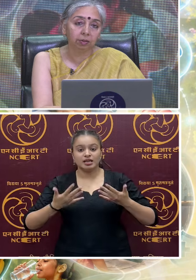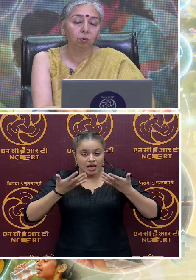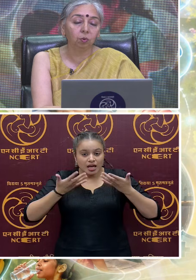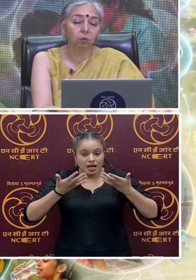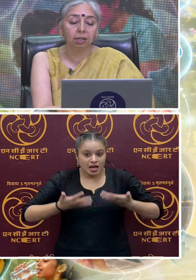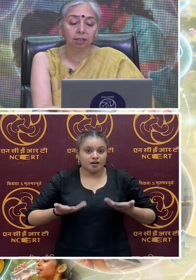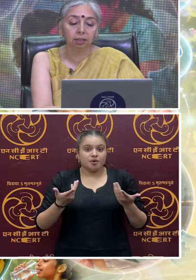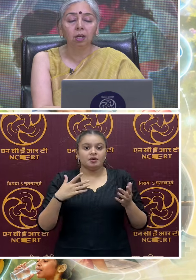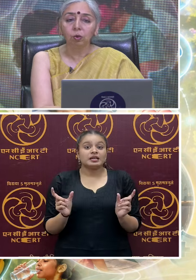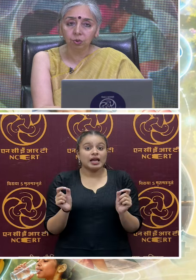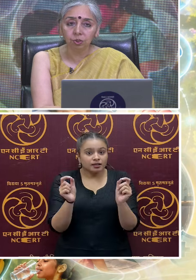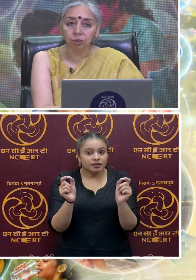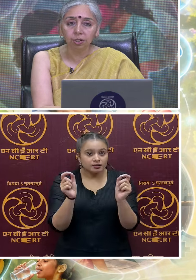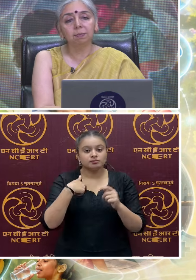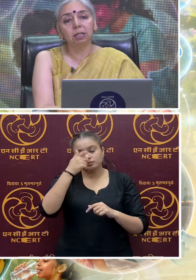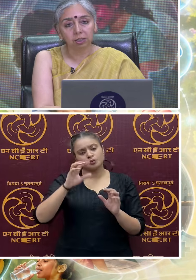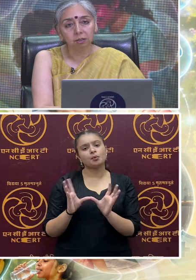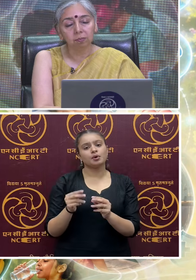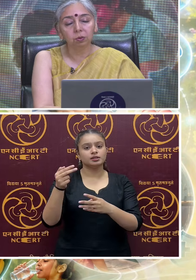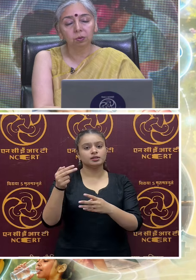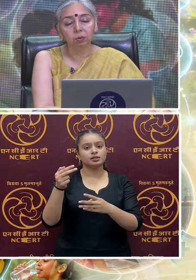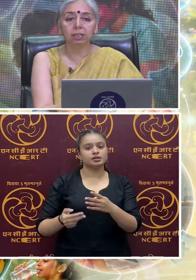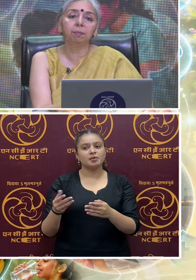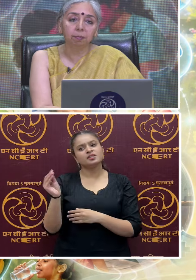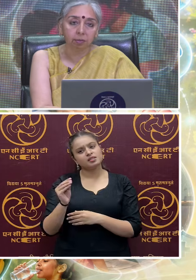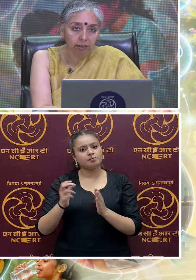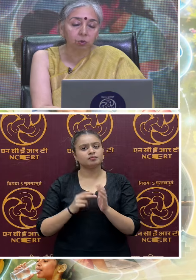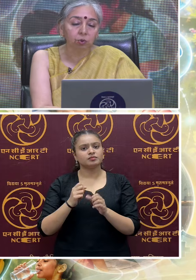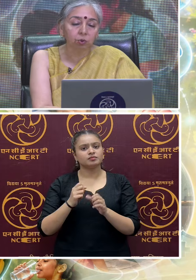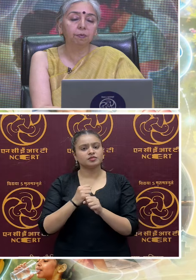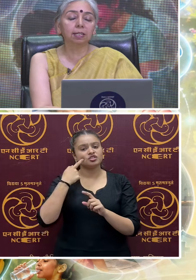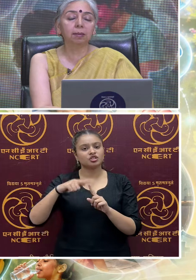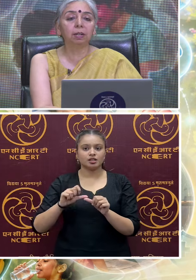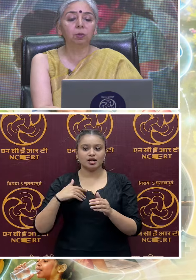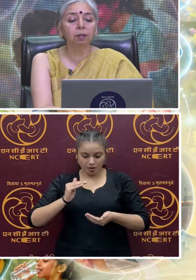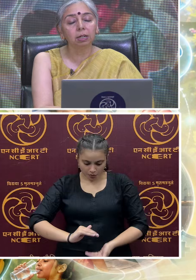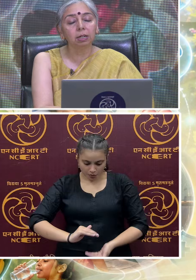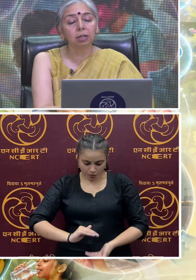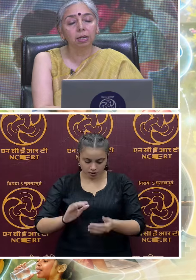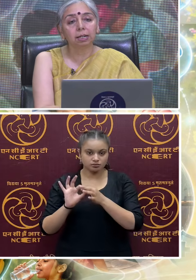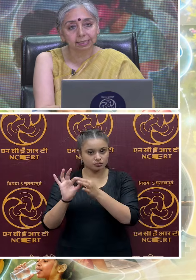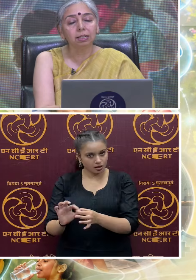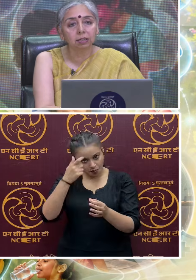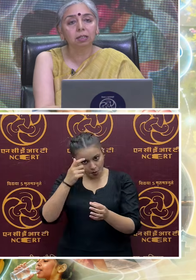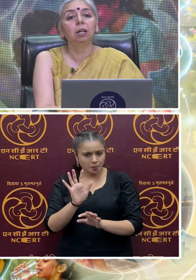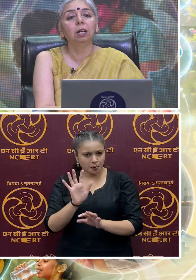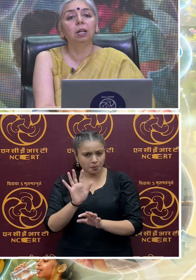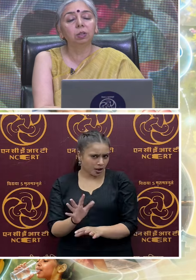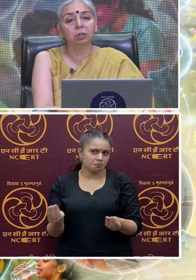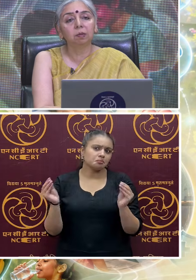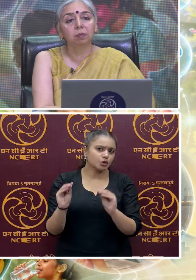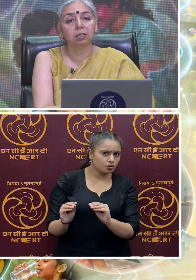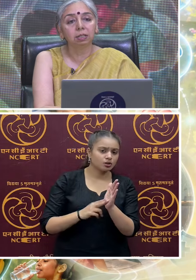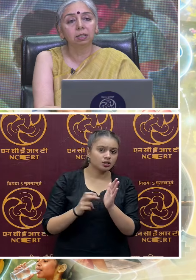जैसी बीमारियों को हम कहते हैं। कुछ इसमें कंजेनिटल भी होती हैं, जैसे बाय बर्थ हम कुछ डिफेक्ट्स के बारे में बोलते हैं, बट ज़्यादातर